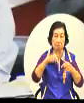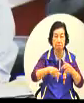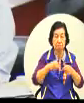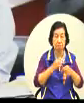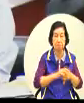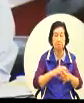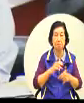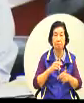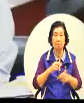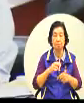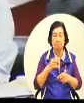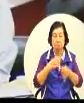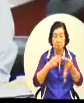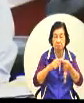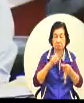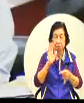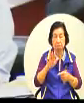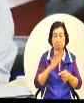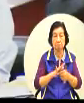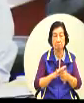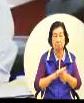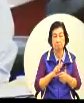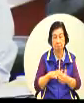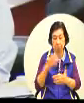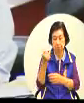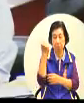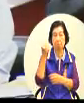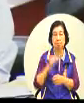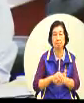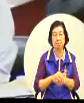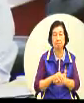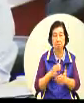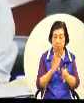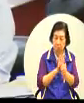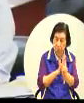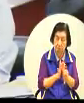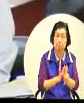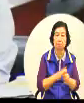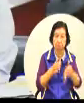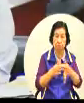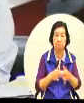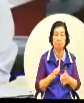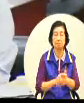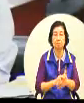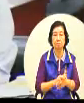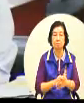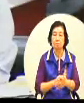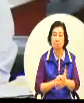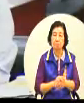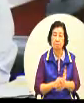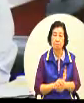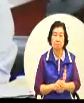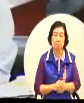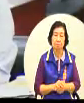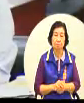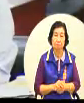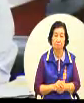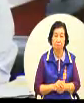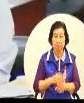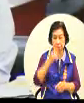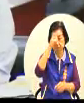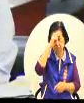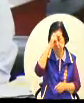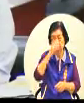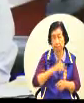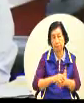民应该有的权利的服务。那么我们希望，我也希望我们社会